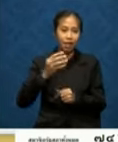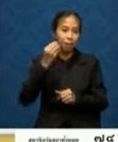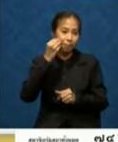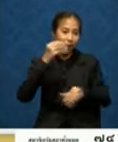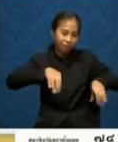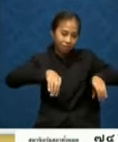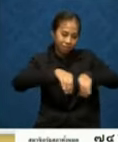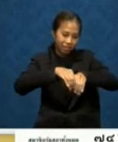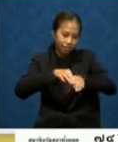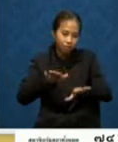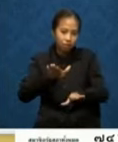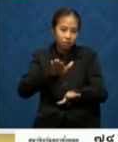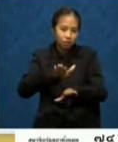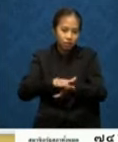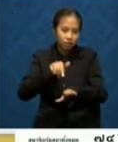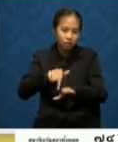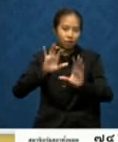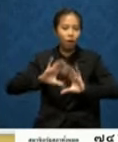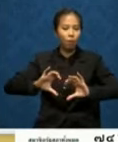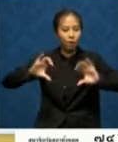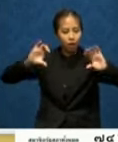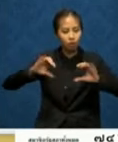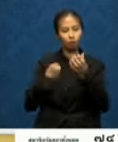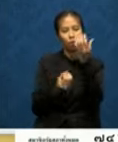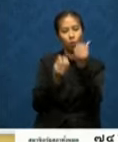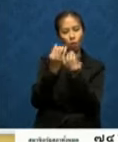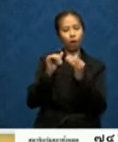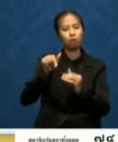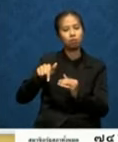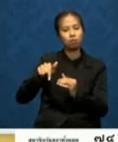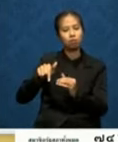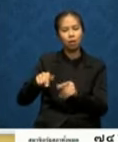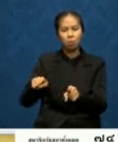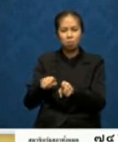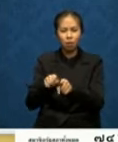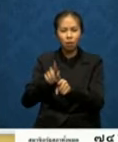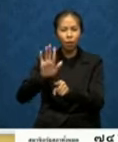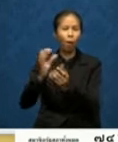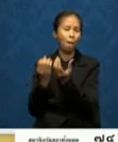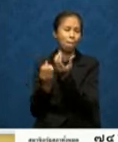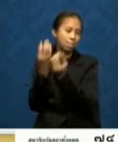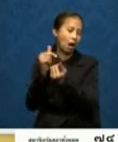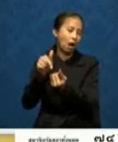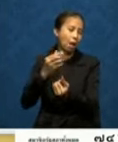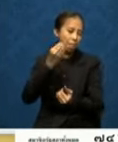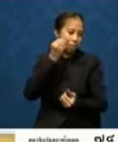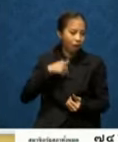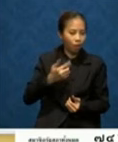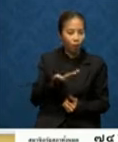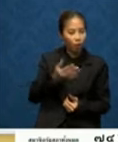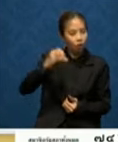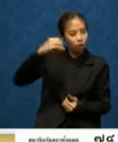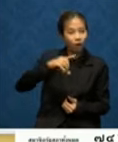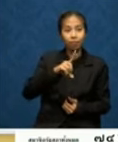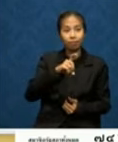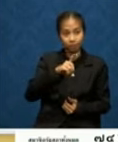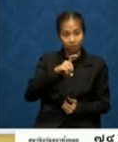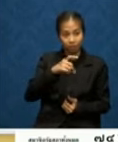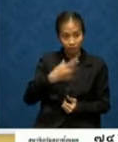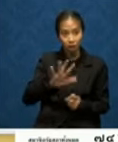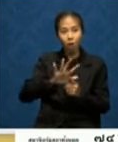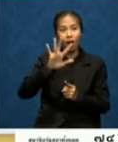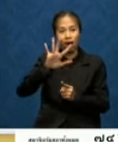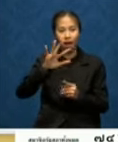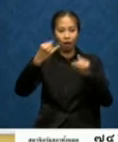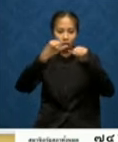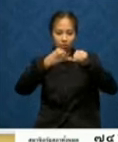กับพื้นที่ทับซ้อนที่ดินของรัฐอุทยานป่าไม้ทุ่งสงวนเลี้ยงสัตว์ 5ครับไม่มีพื้นที่บริการสายส่งให้กับชาวบ้าน